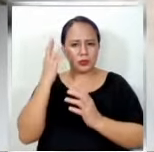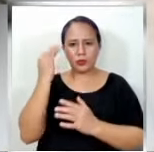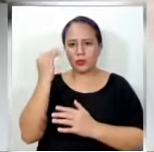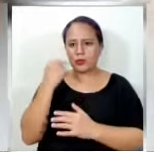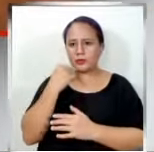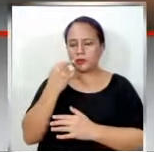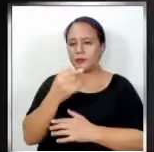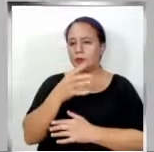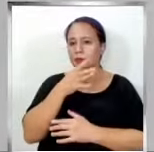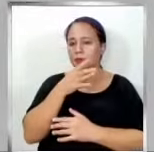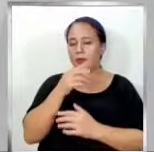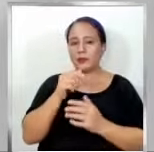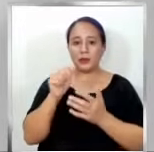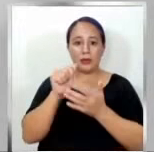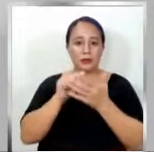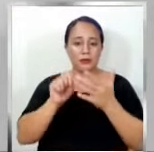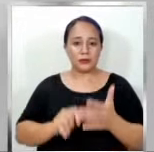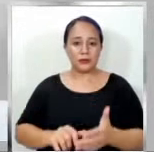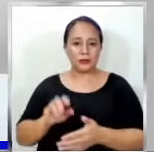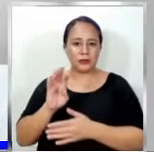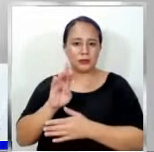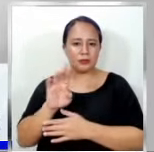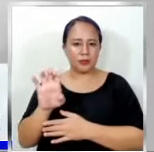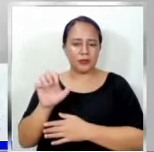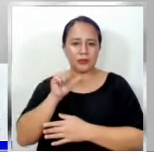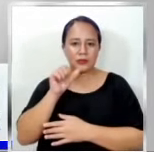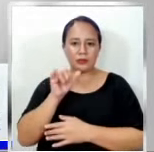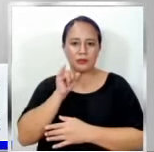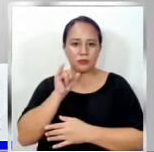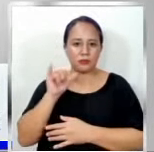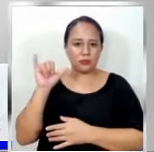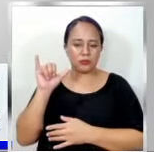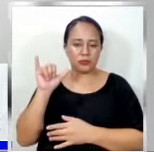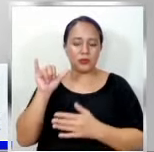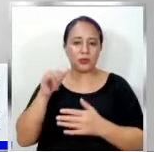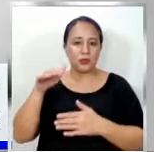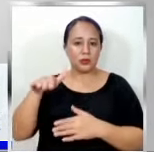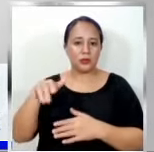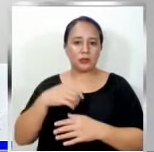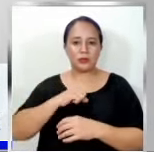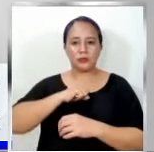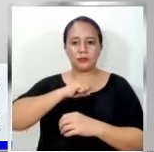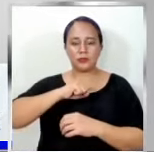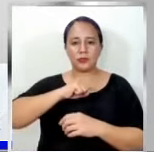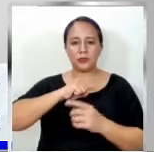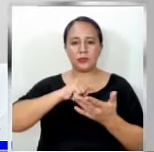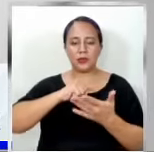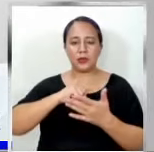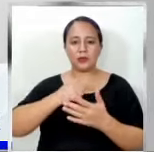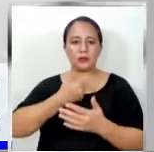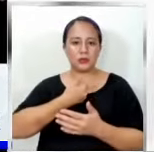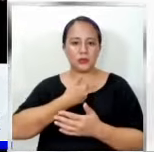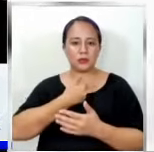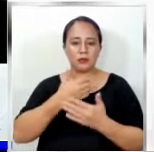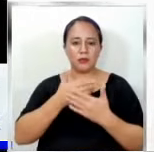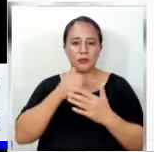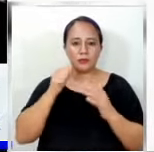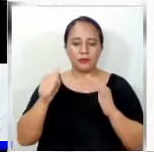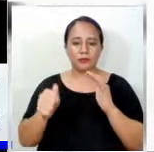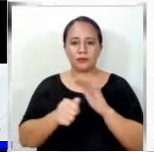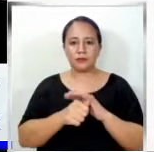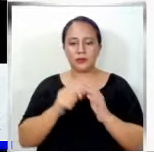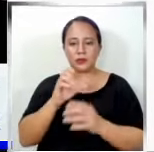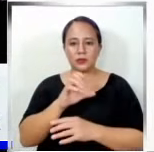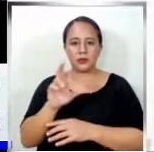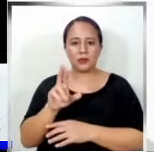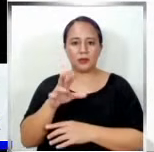na si Bree Johnson na hindi nag-suicide ang kanyang anak kundi ipinagtanggol ang sarili bago nagkulong sa loob ng CR. Natagpo ang patay si